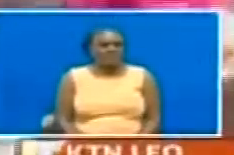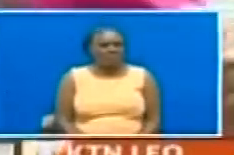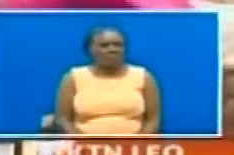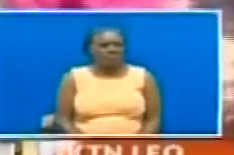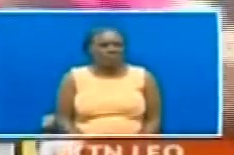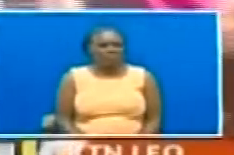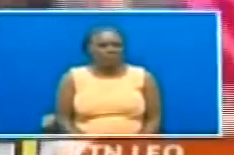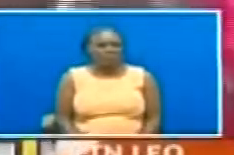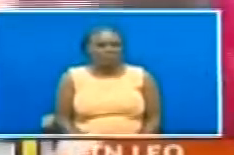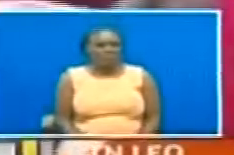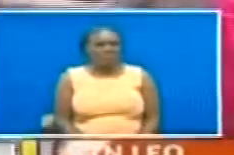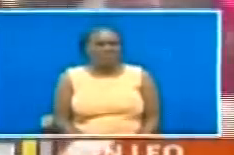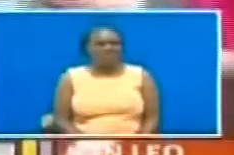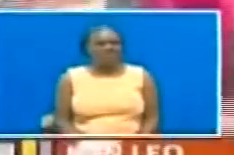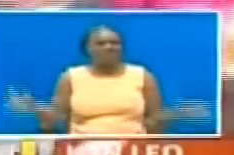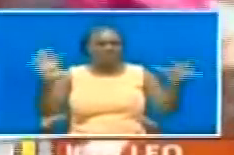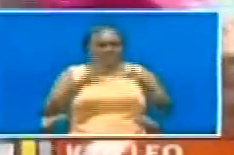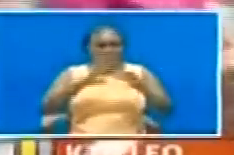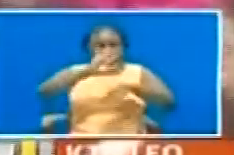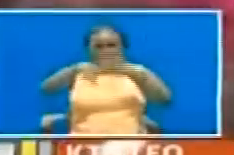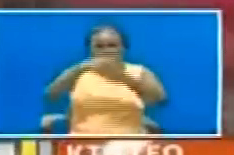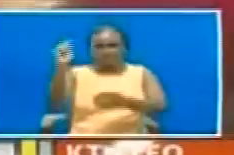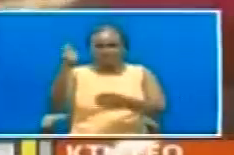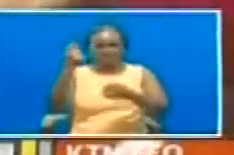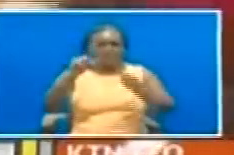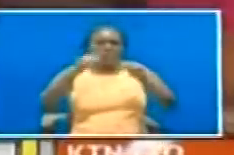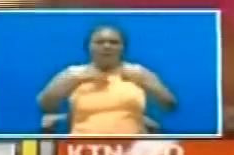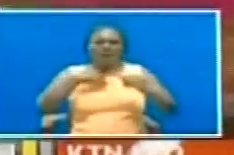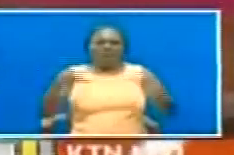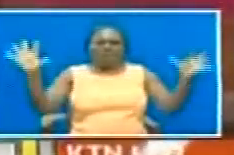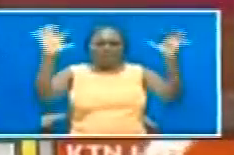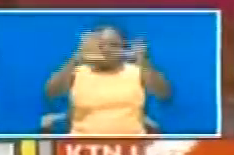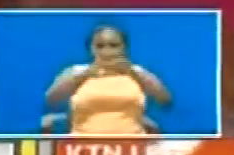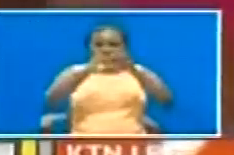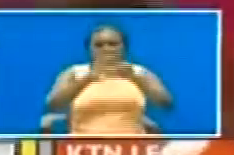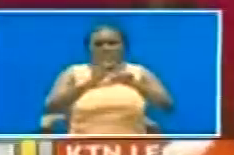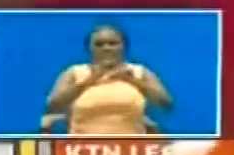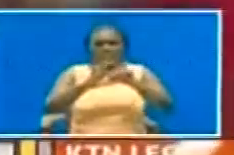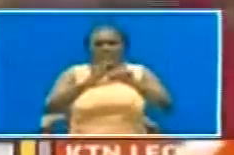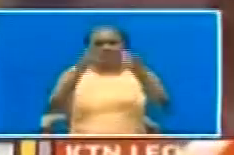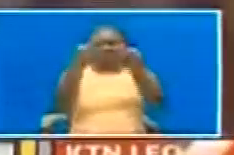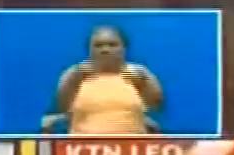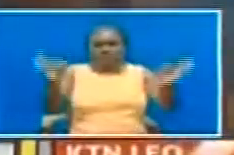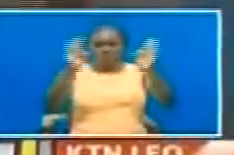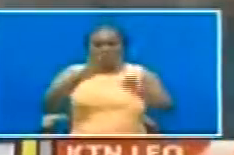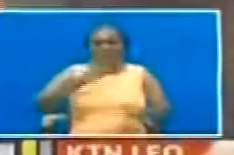ajabu, tuungane sote Kenya tuwe na umoja.